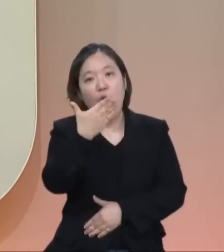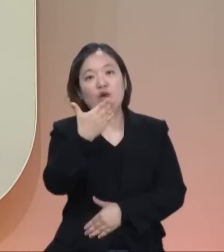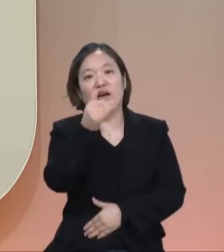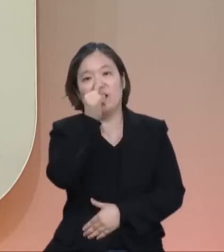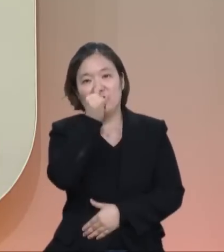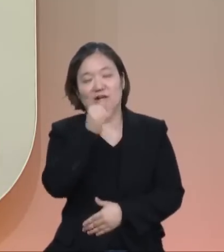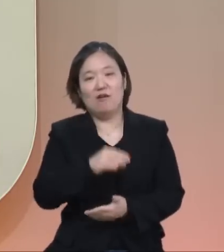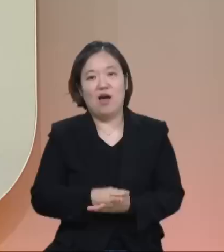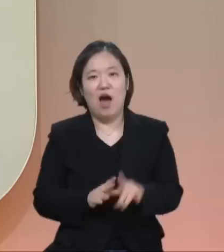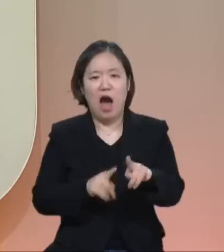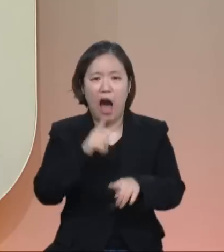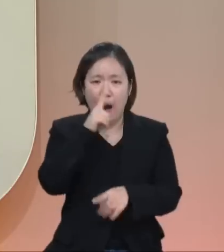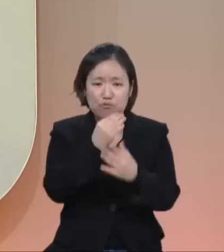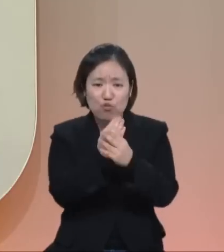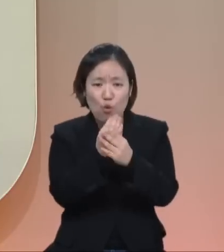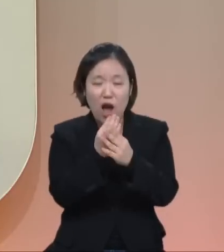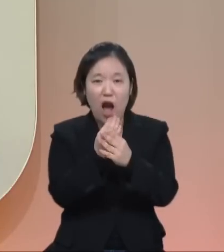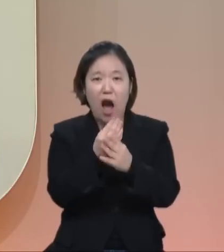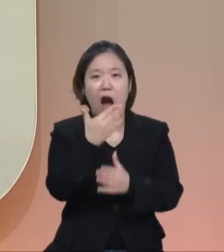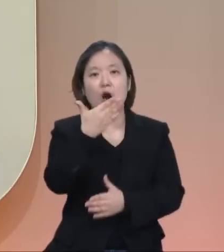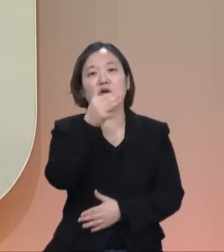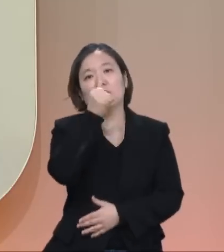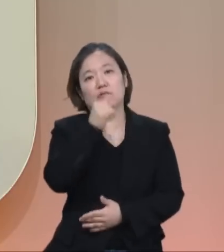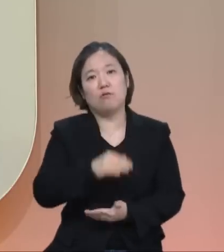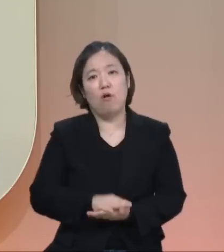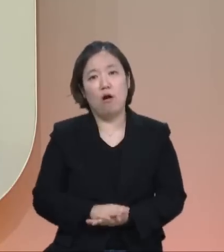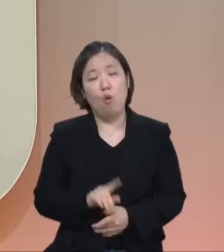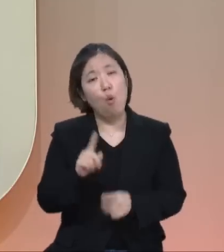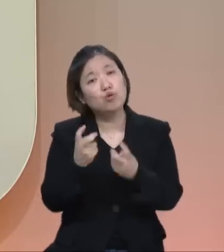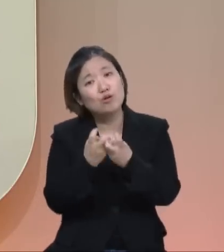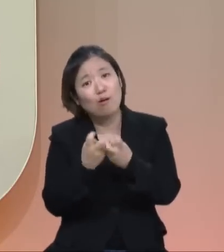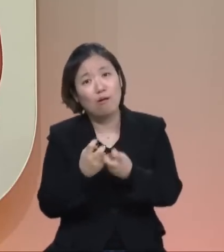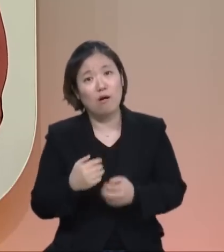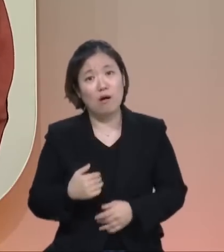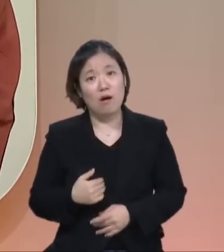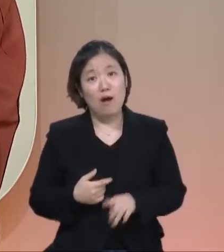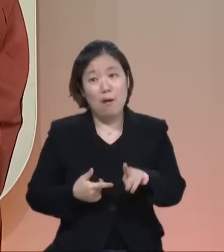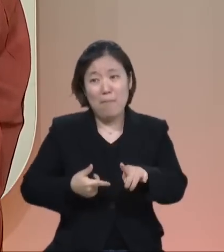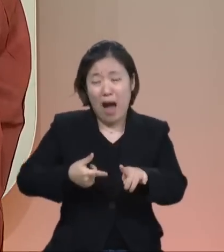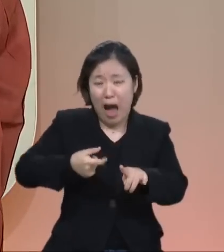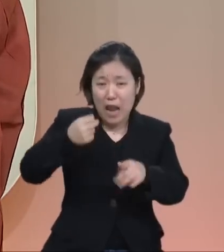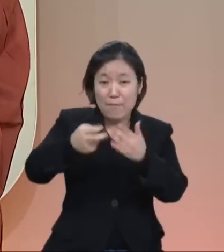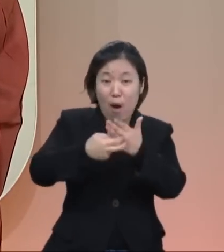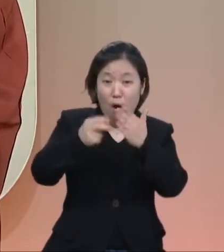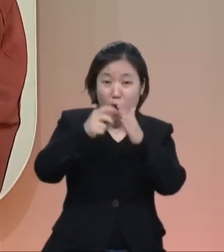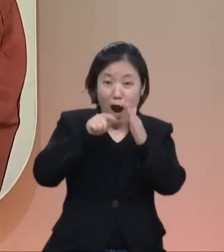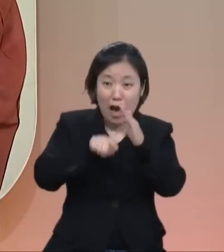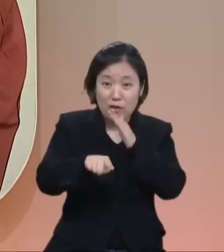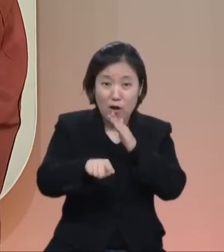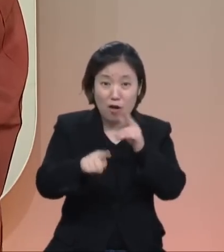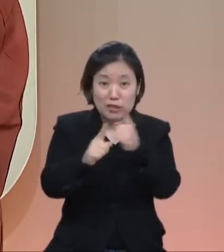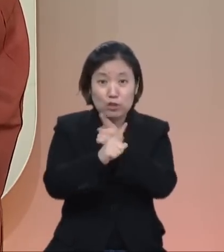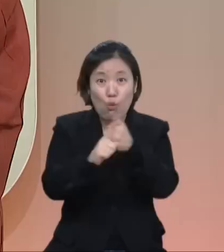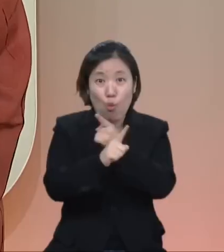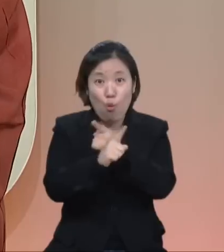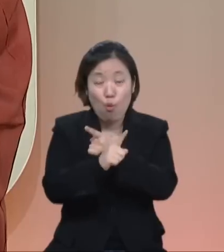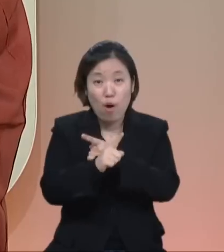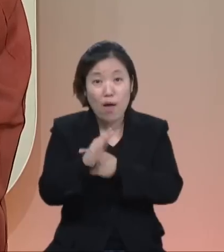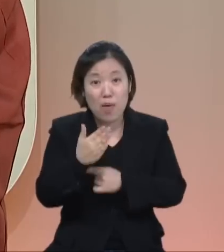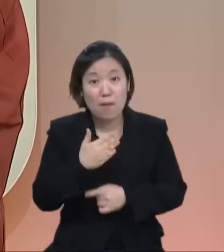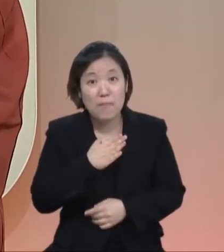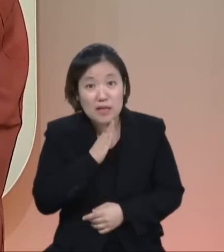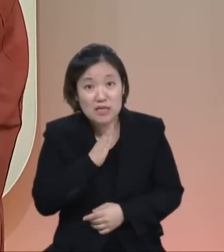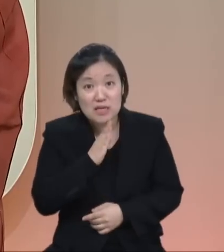종양이 그럼 이거 어떻게 해야 돼요 이거 빨리 병원 가서 치료받아야죠 근데이